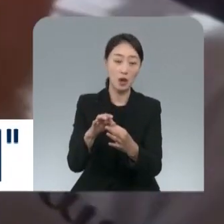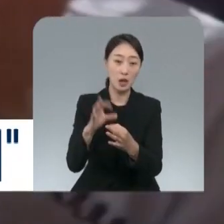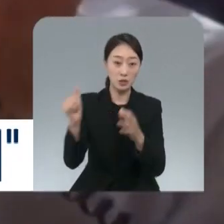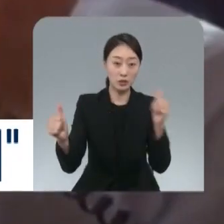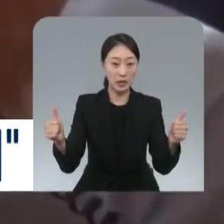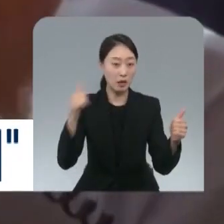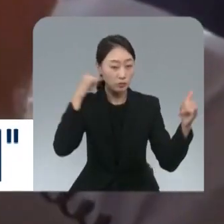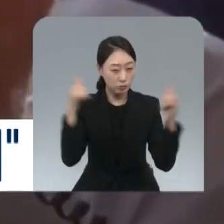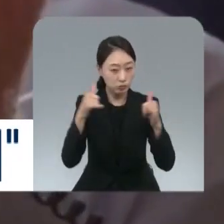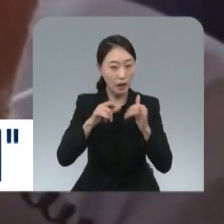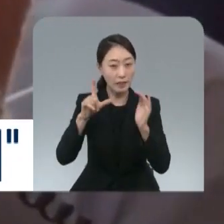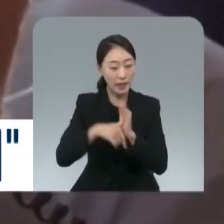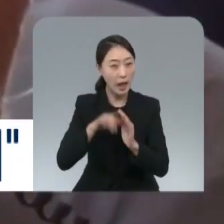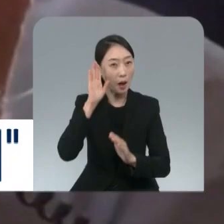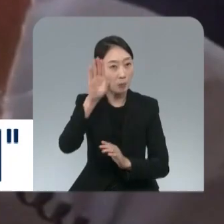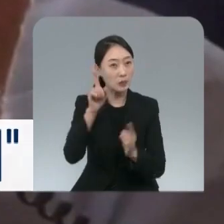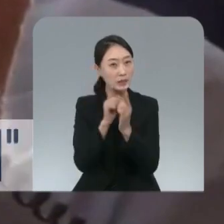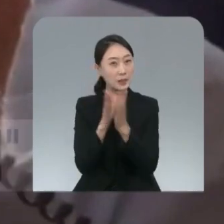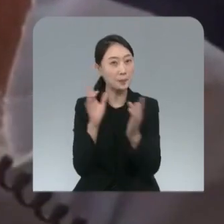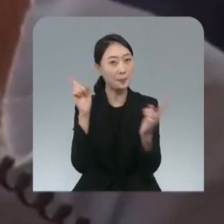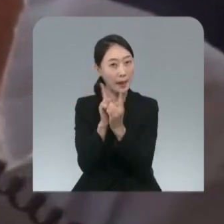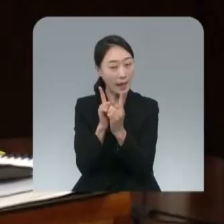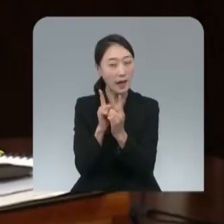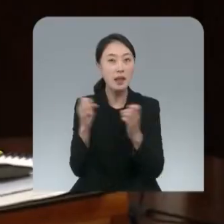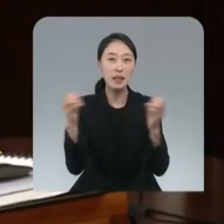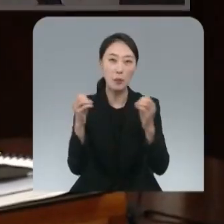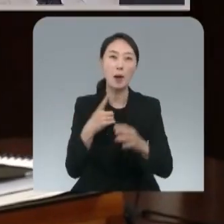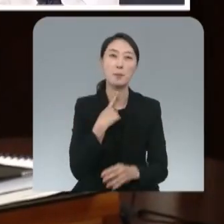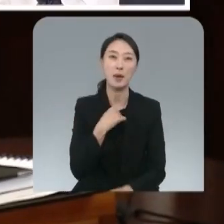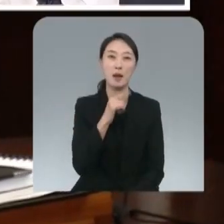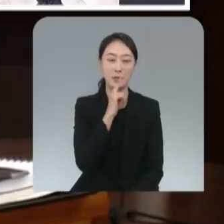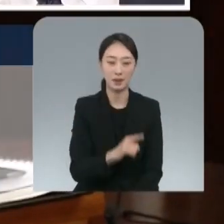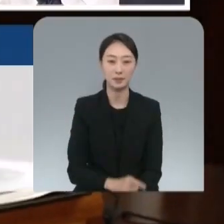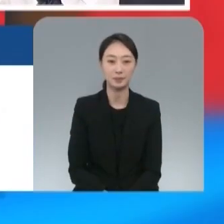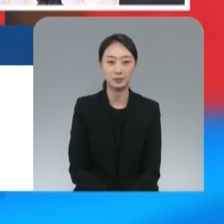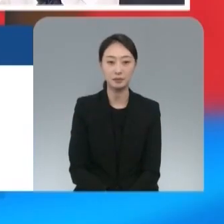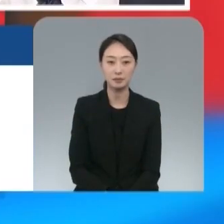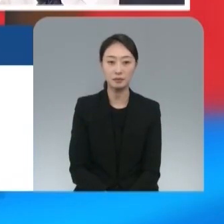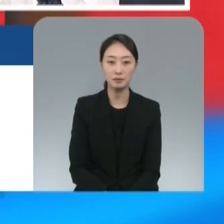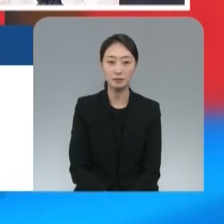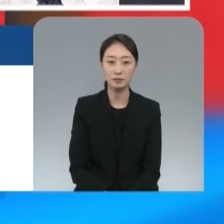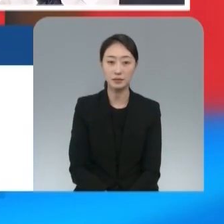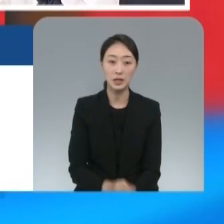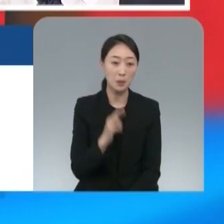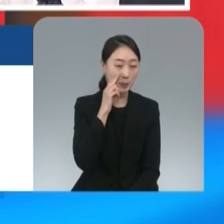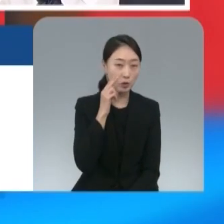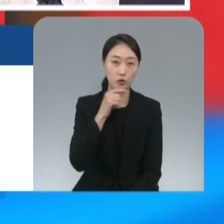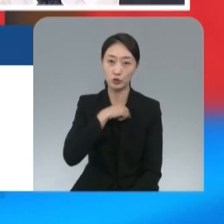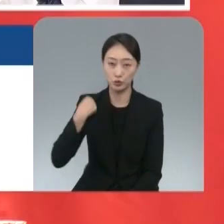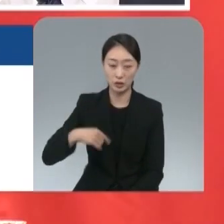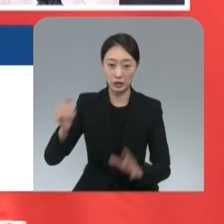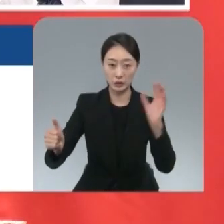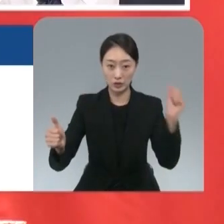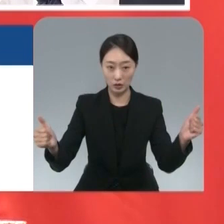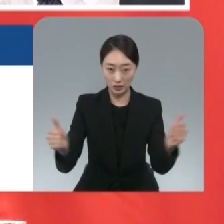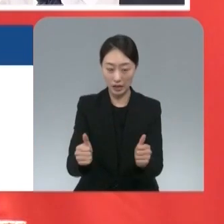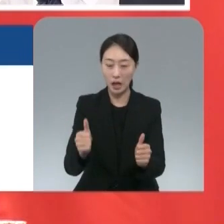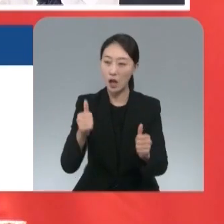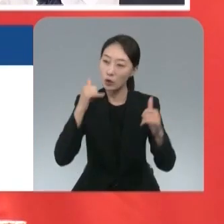대면 회담 가능성을 눈이 했다고 밝혔습니다 으 아 으